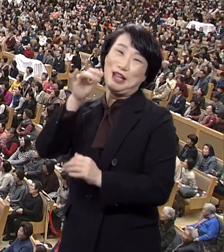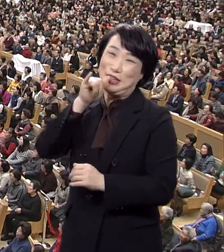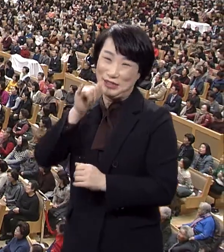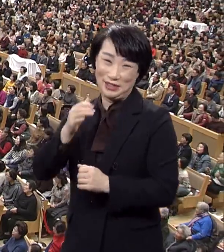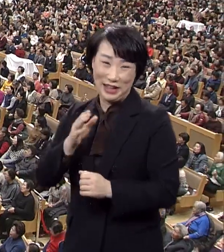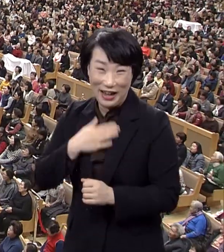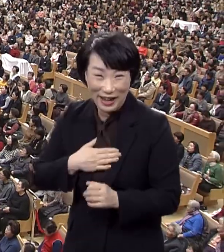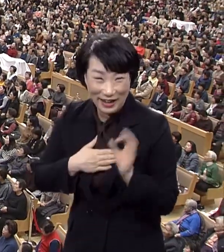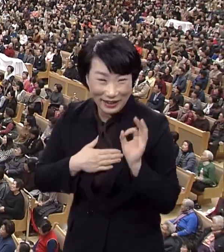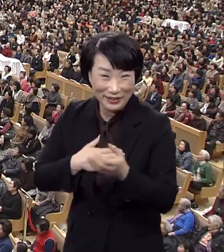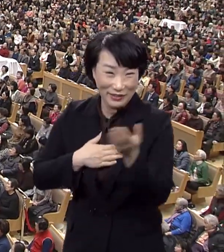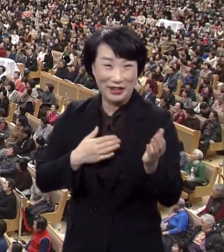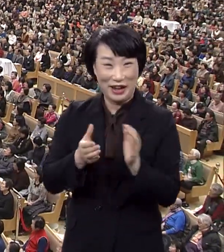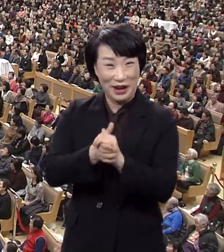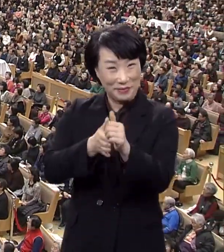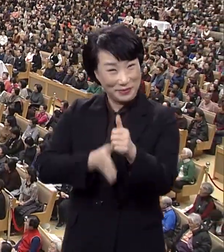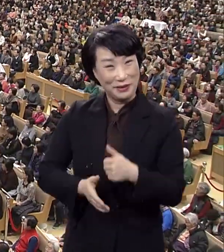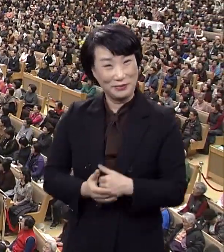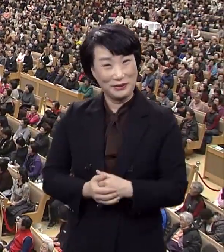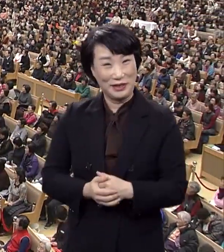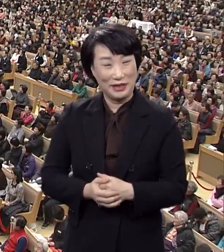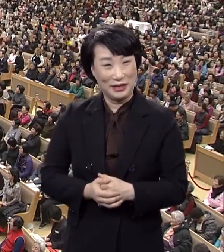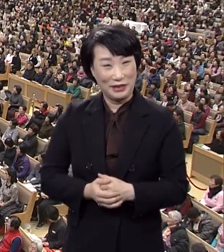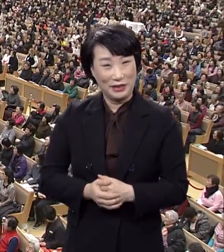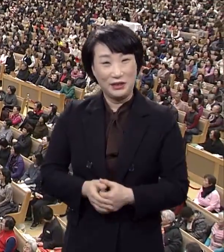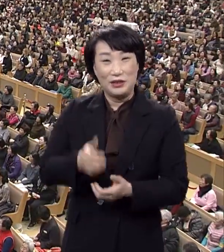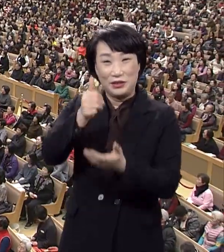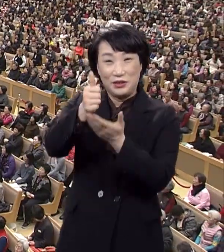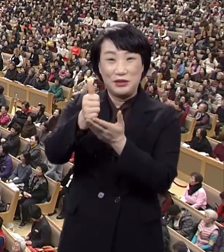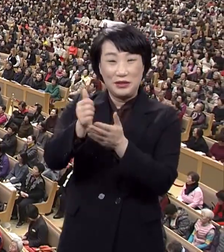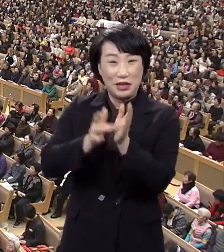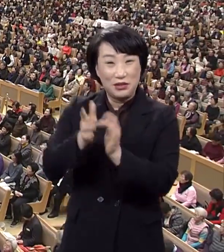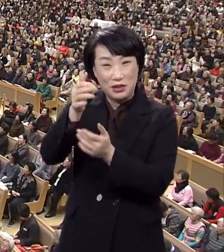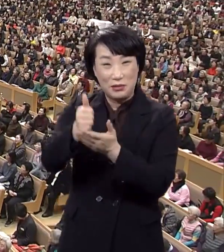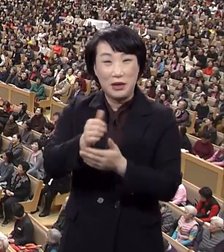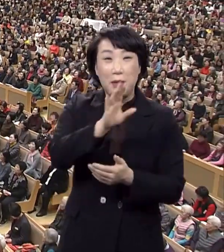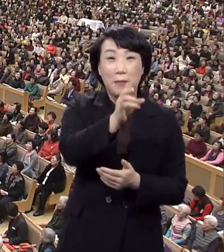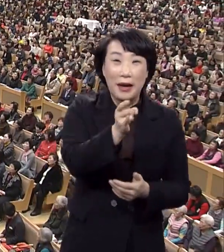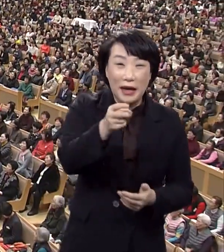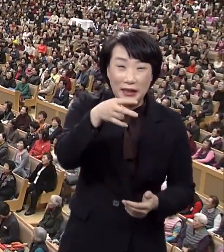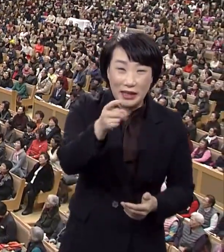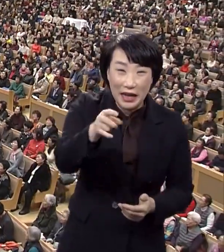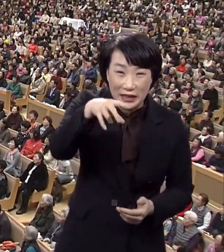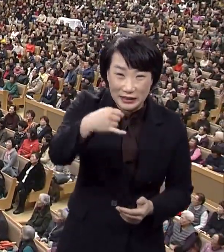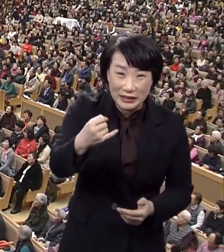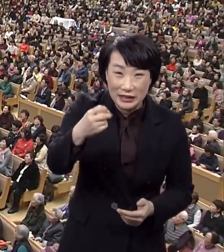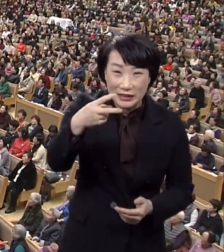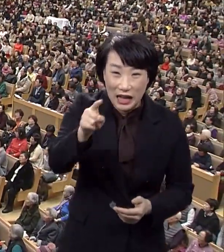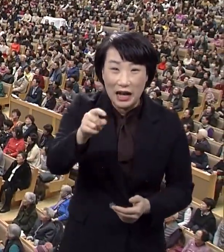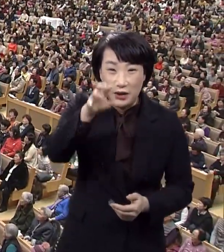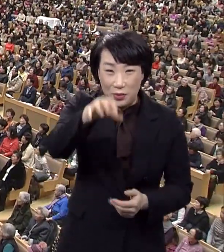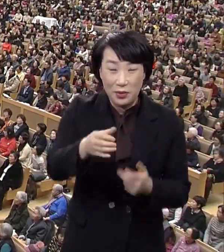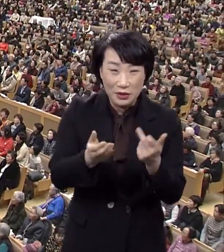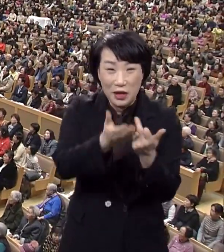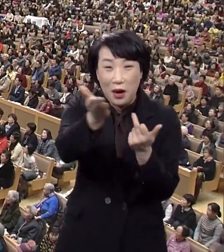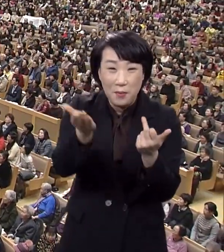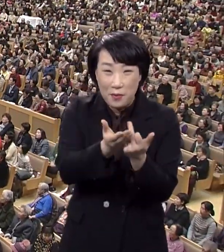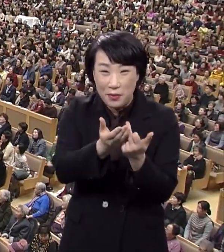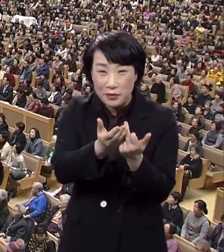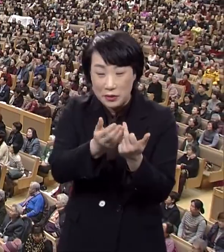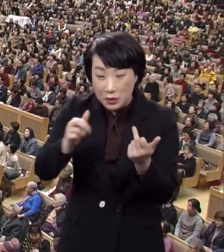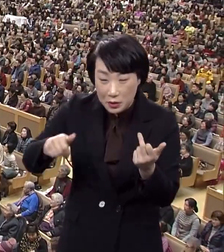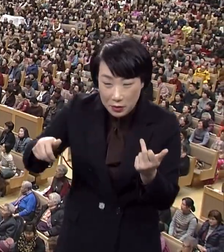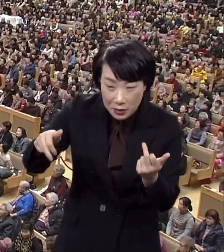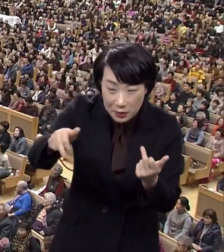알아들었으면 아멘 합시다. 예, 주님이 베데스다 연못가에 지나가십니다.